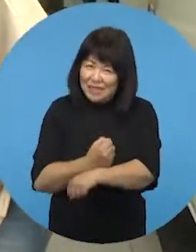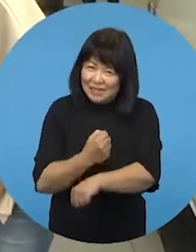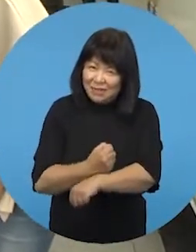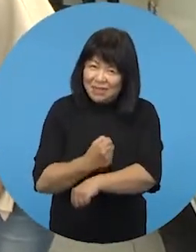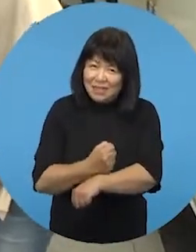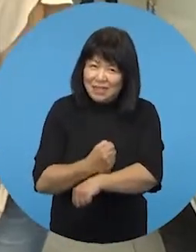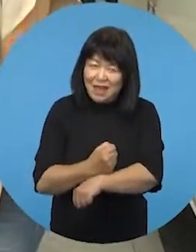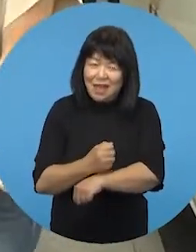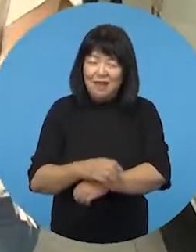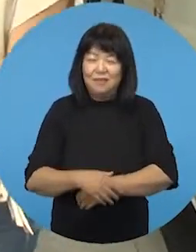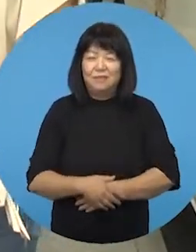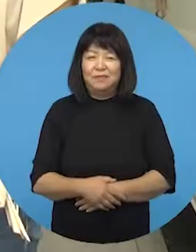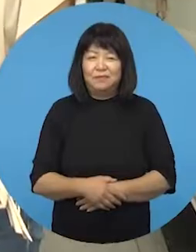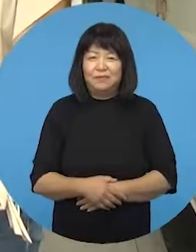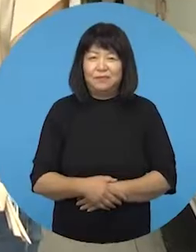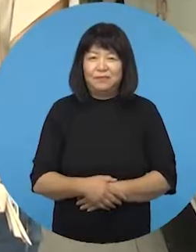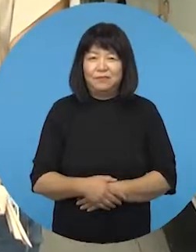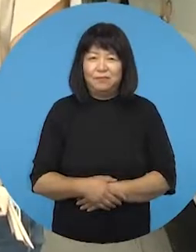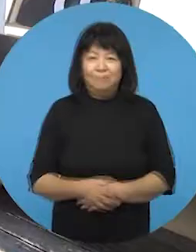様でした。 お疲れ様でした。